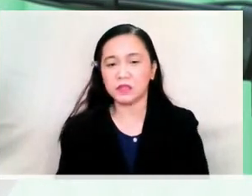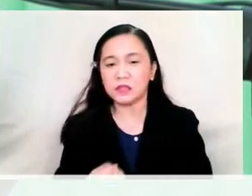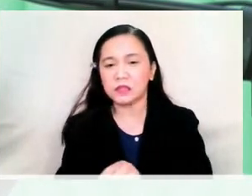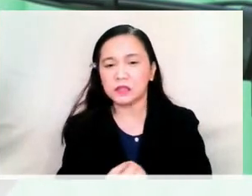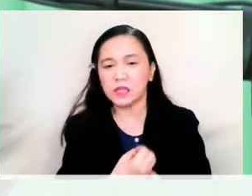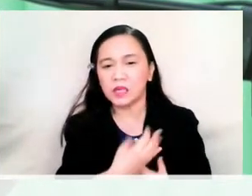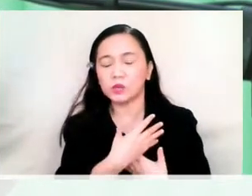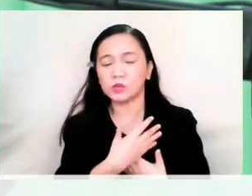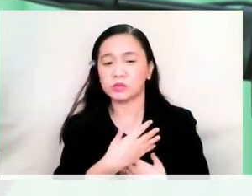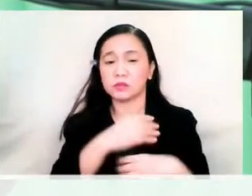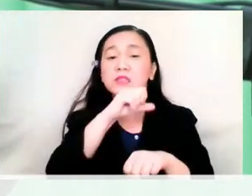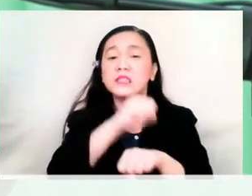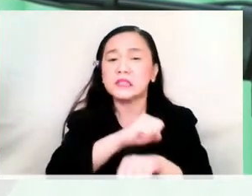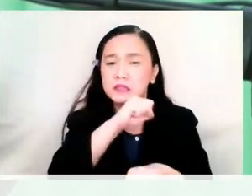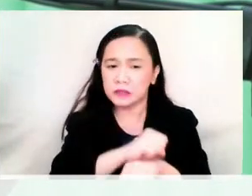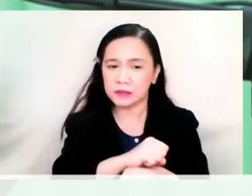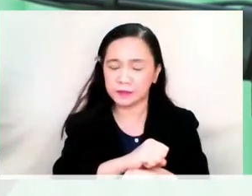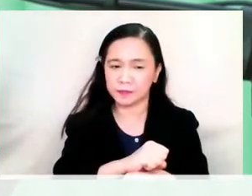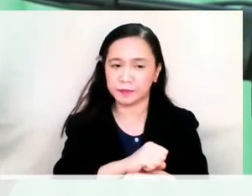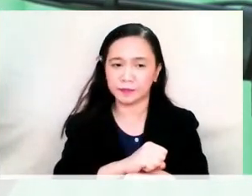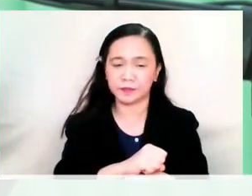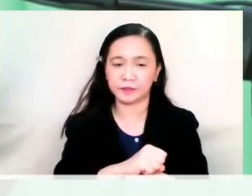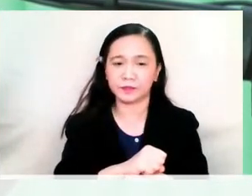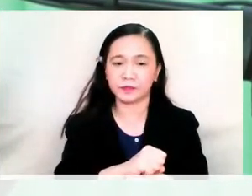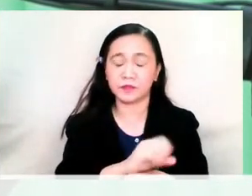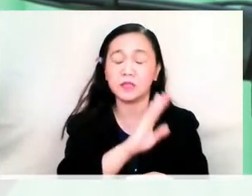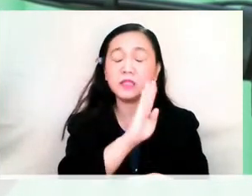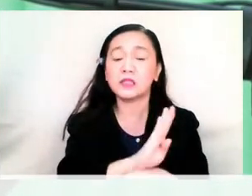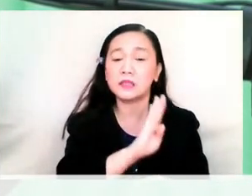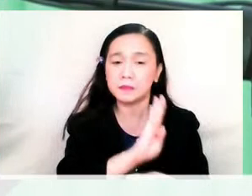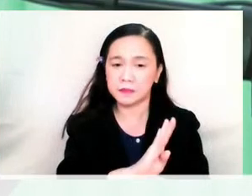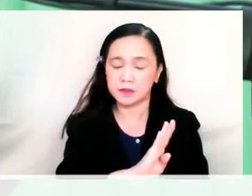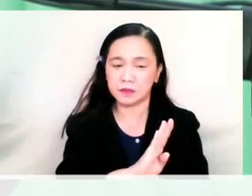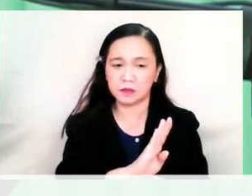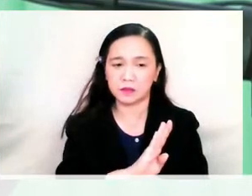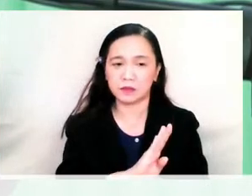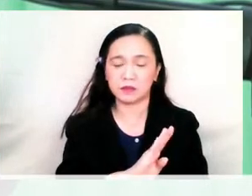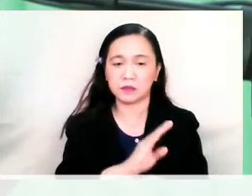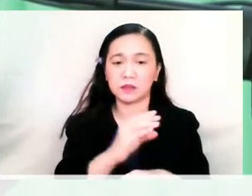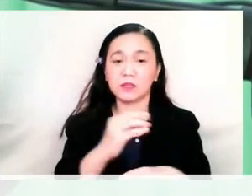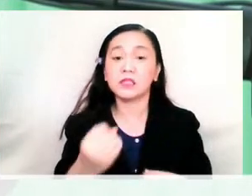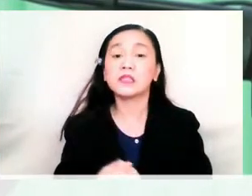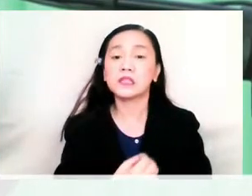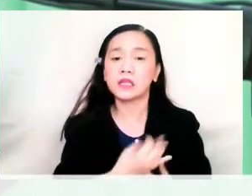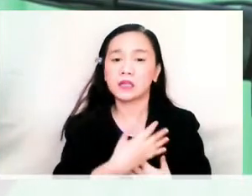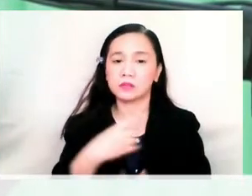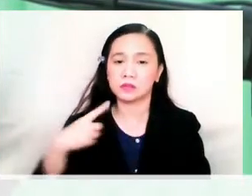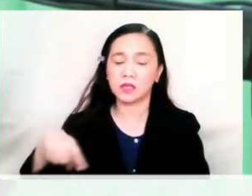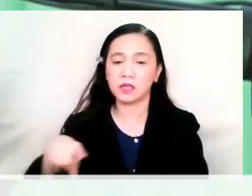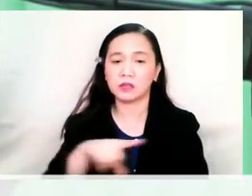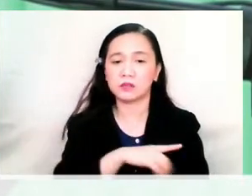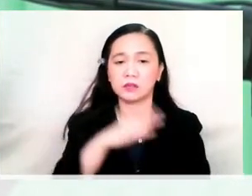hanap buhay at sa ating mga business. Takot tayo sa kinabukasan. Ano kayang dadatnan